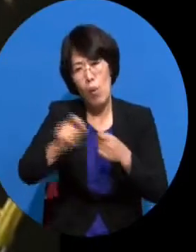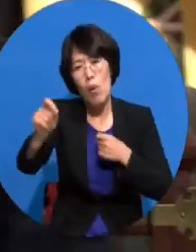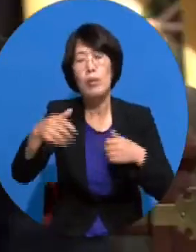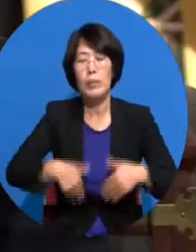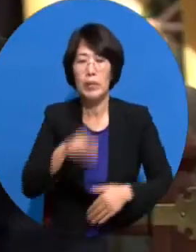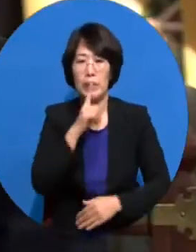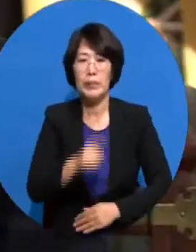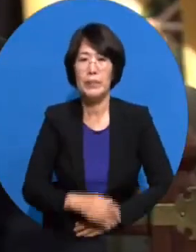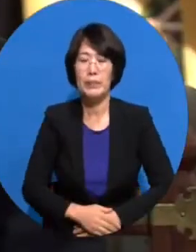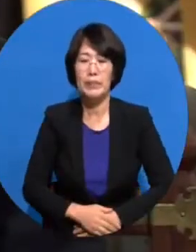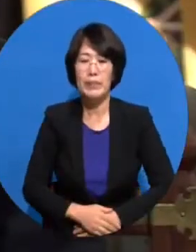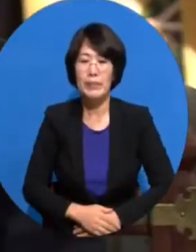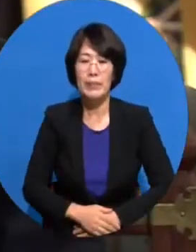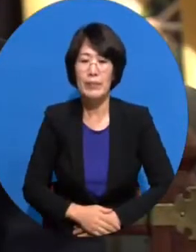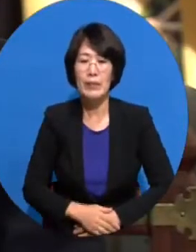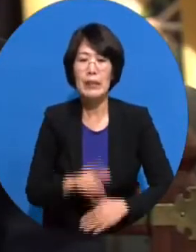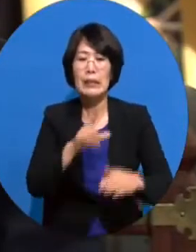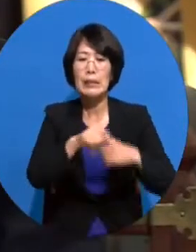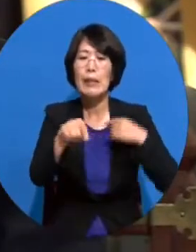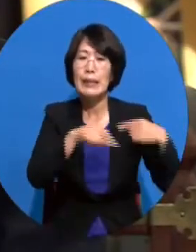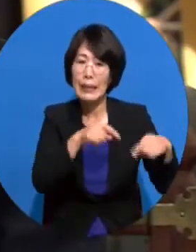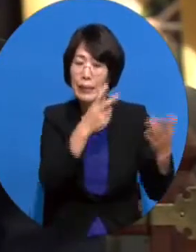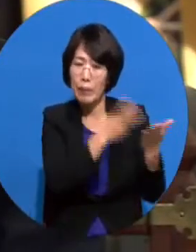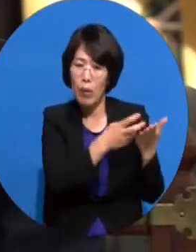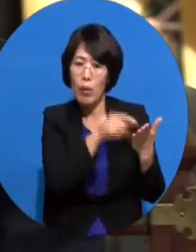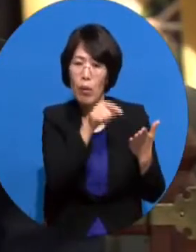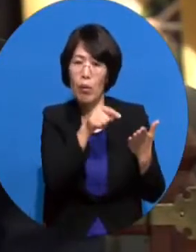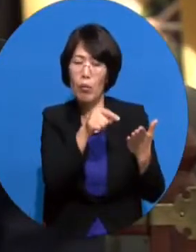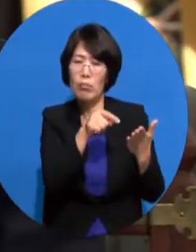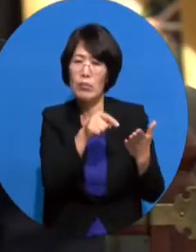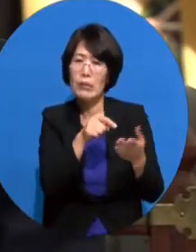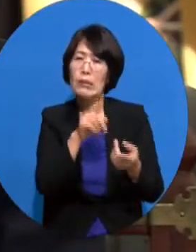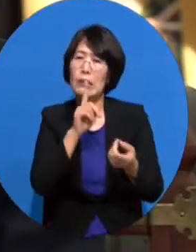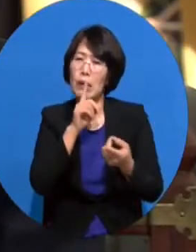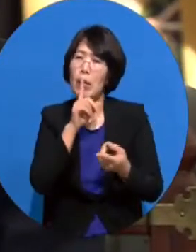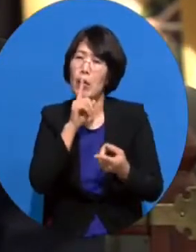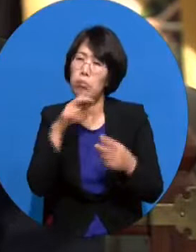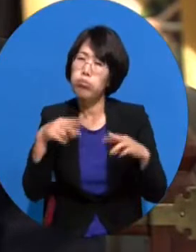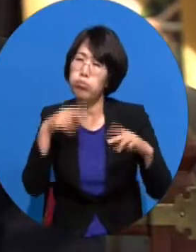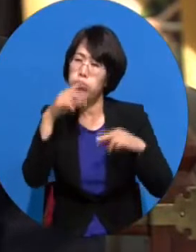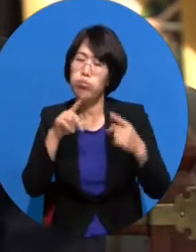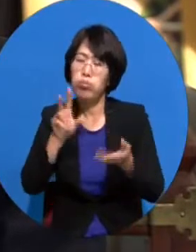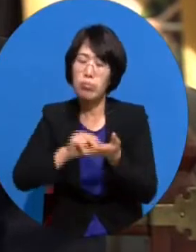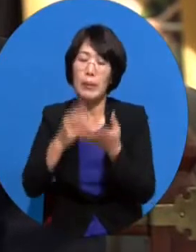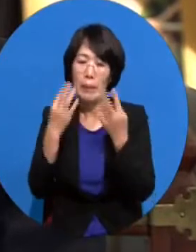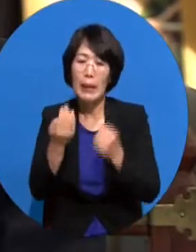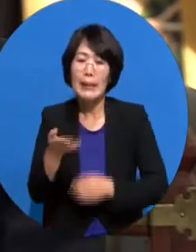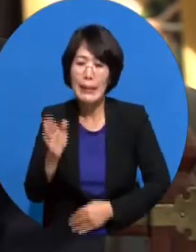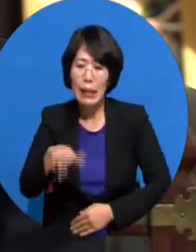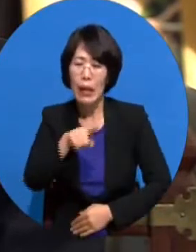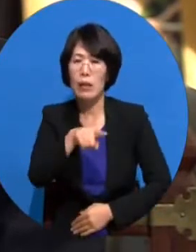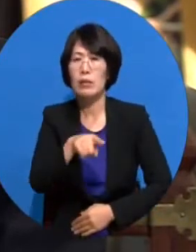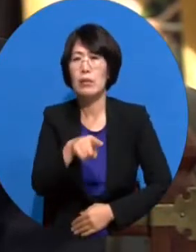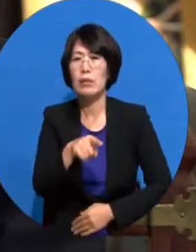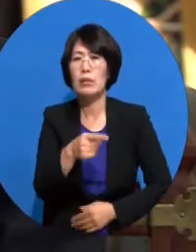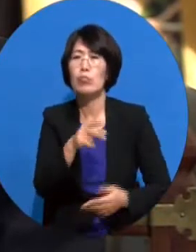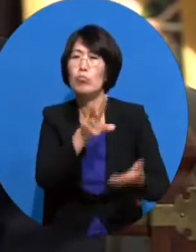뿐입니다. 지금 지방자치 이제 요새 이제 이것저것 문제도 있지만